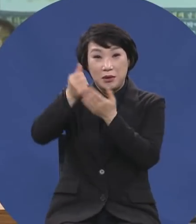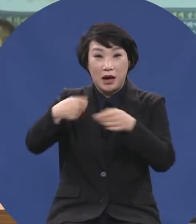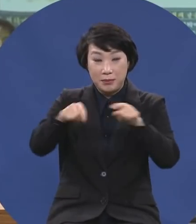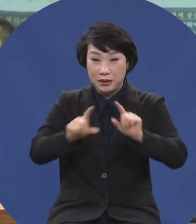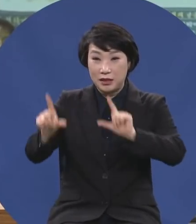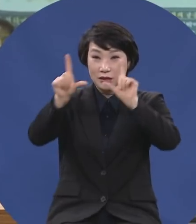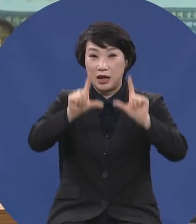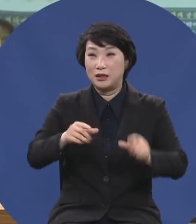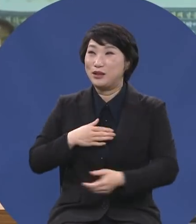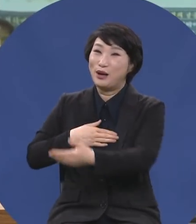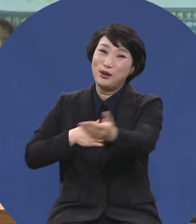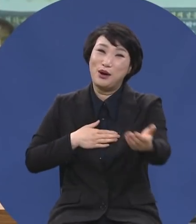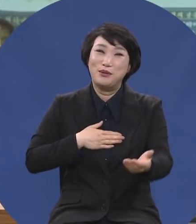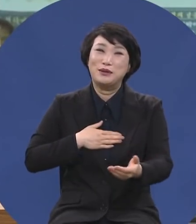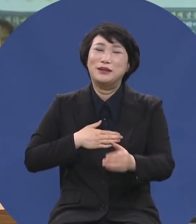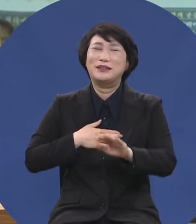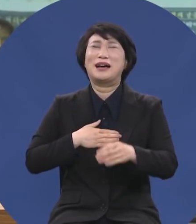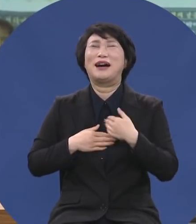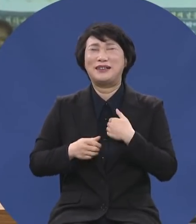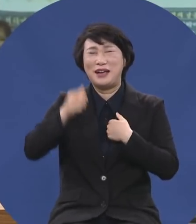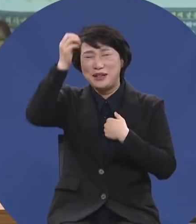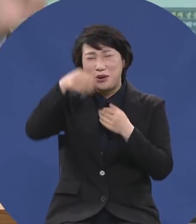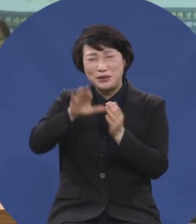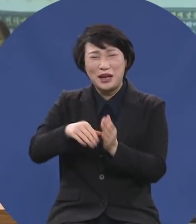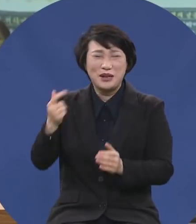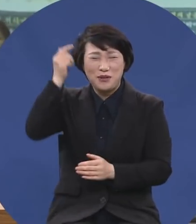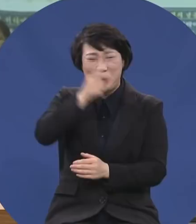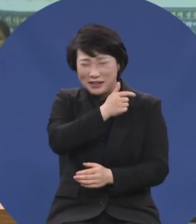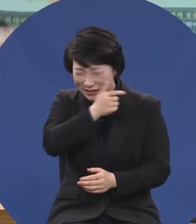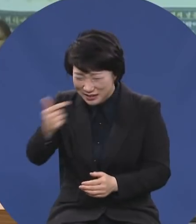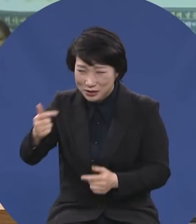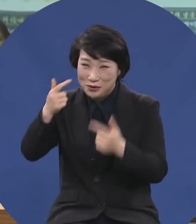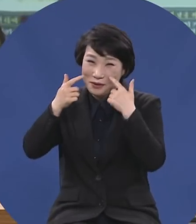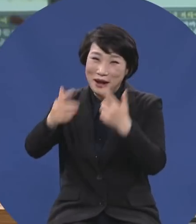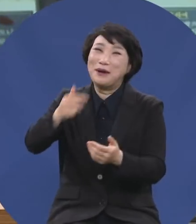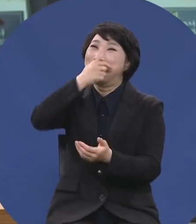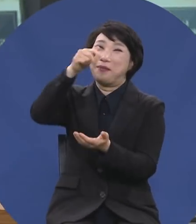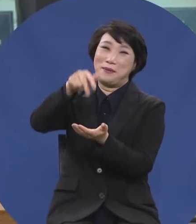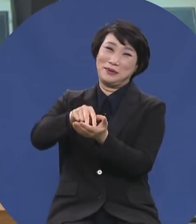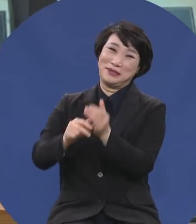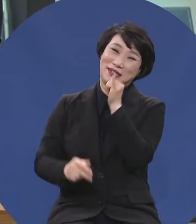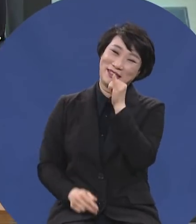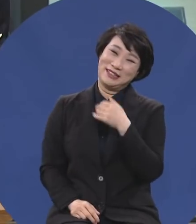것이 얼마나 내 영혼의 때 영광이 보장된 것이냐 이거.